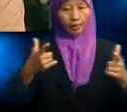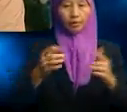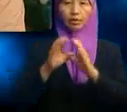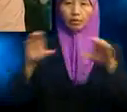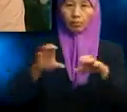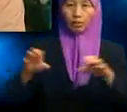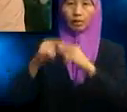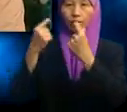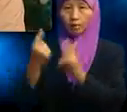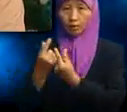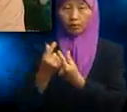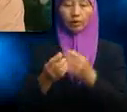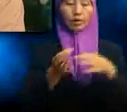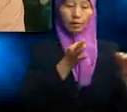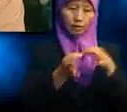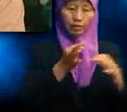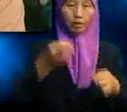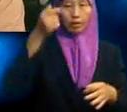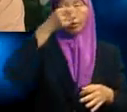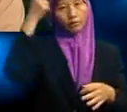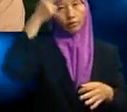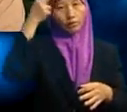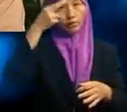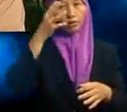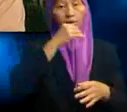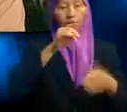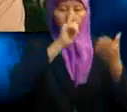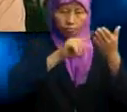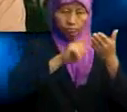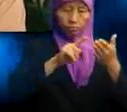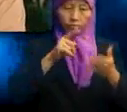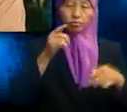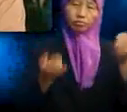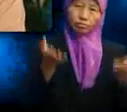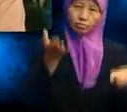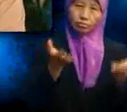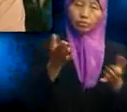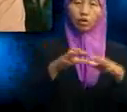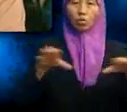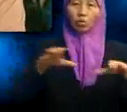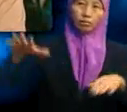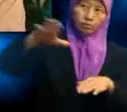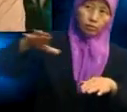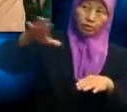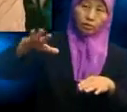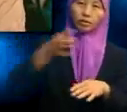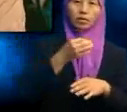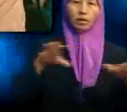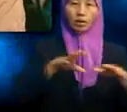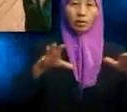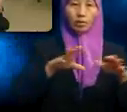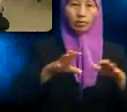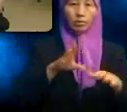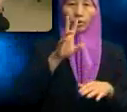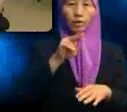kategori, menerangkan sebab, mengusul periksa andaian, membuat ramalan dan membuat